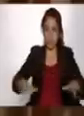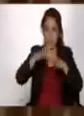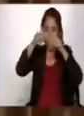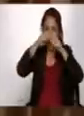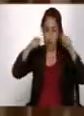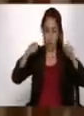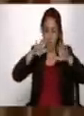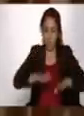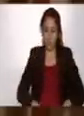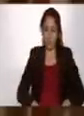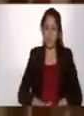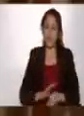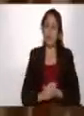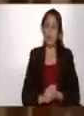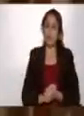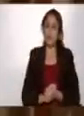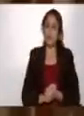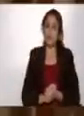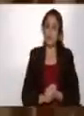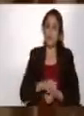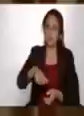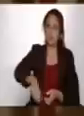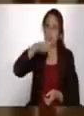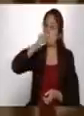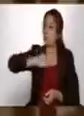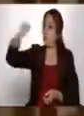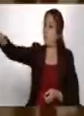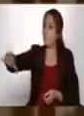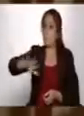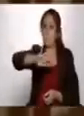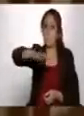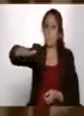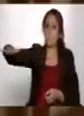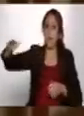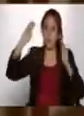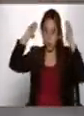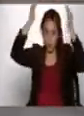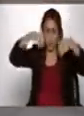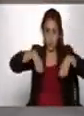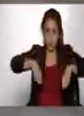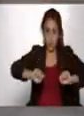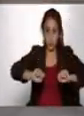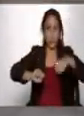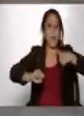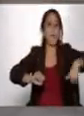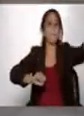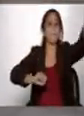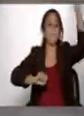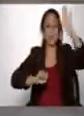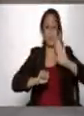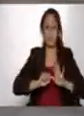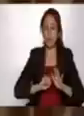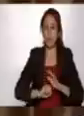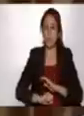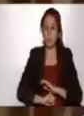النص. ماشيين، قام ابراهيم قام شدد الشكاره وقام زقلها في الترعه وهو راكب التوك توك وقام ماشي. لما خدونا انا المركز تاني يوم قبل ما